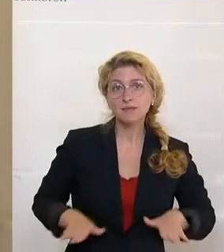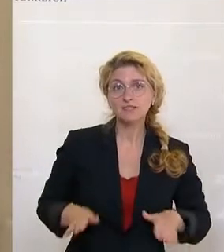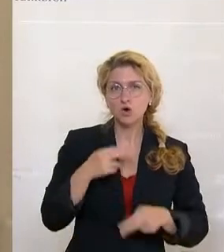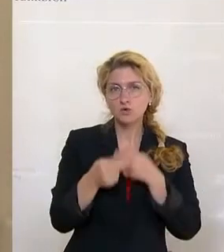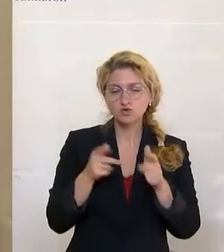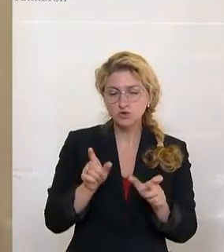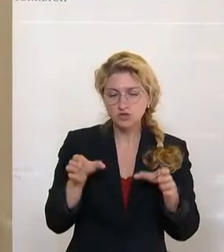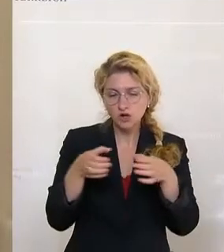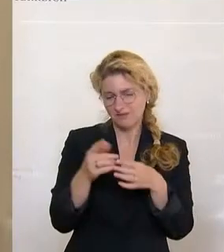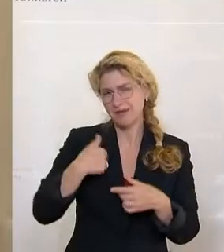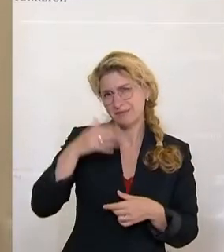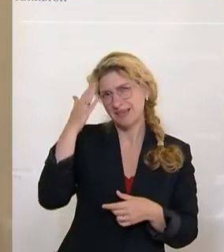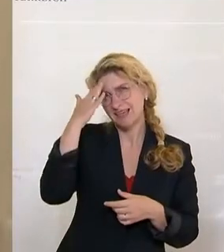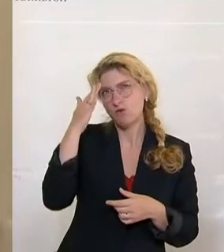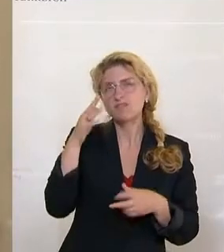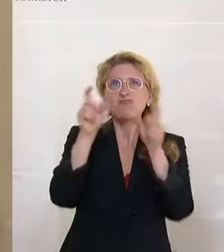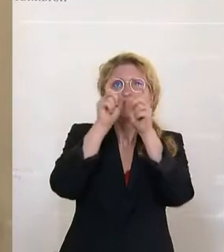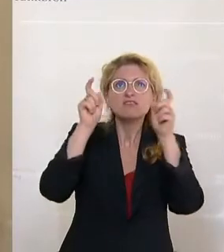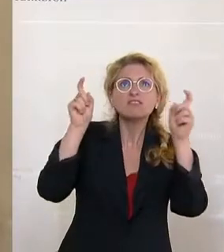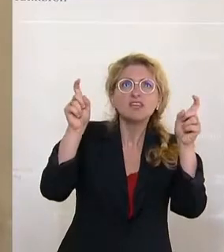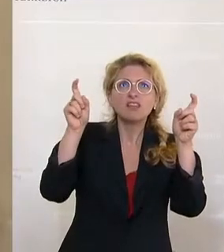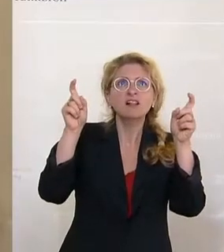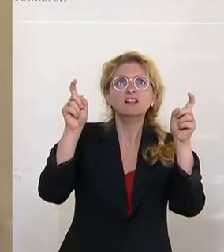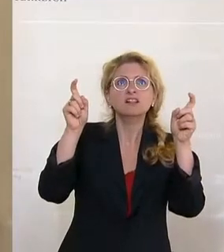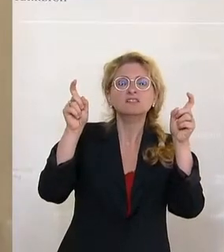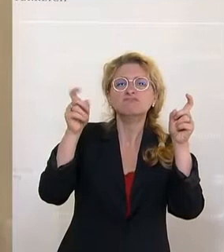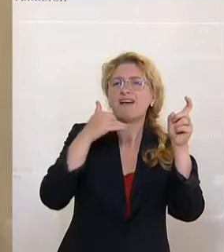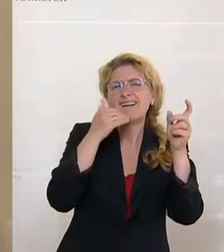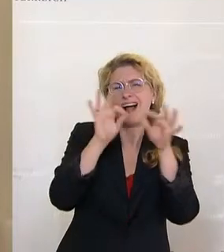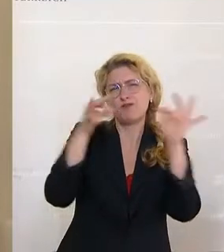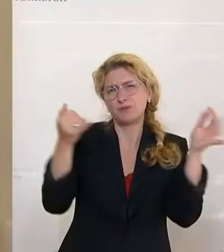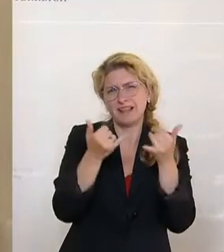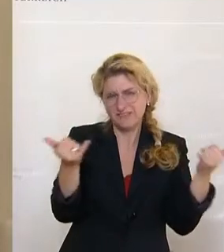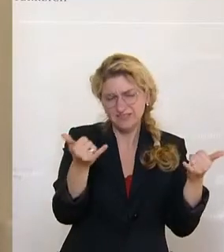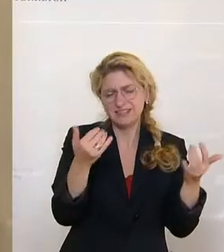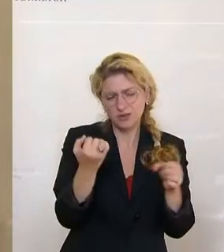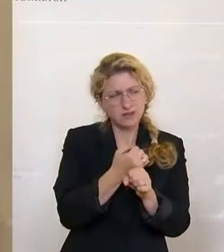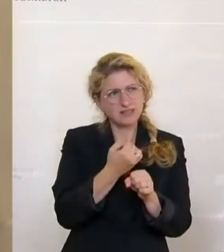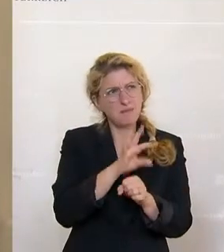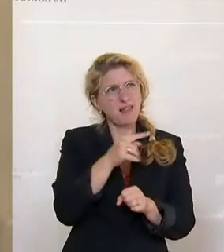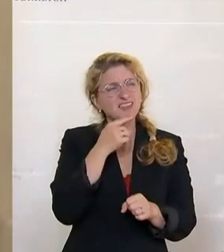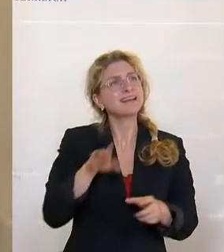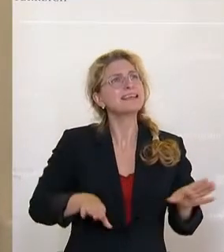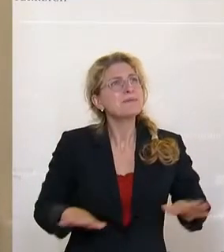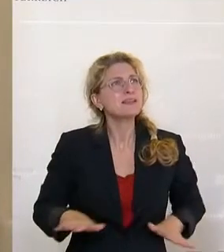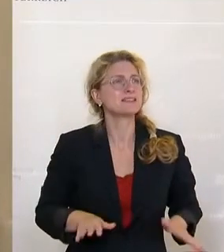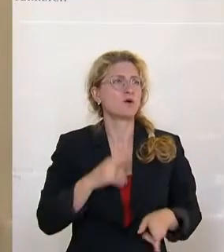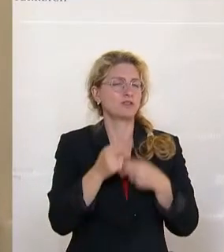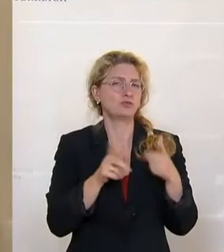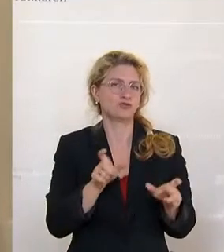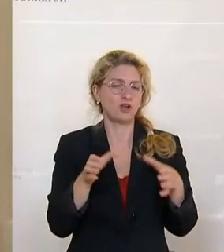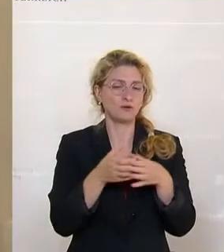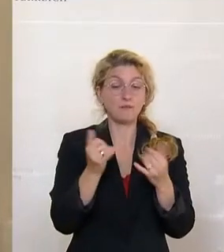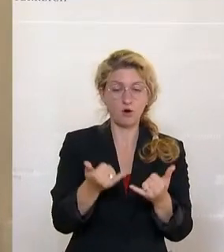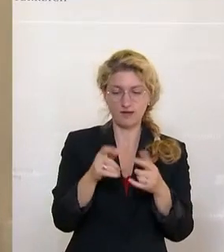wählen als SPÖ und NEOS, es wird der Ibiza-Untersuchungsausschuss heißen. Wir sind aber heute daran erinnert, dass es eigentlich unser